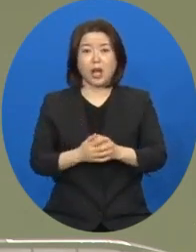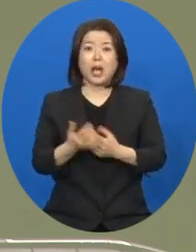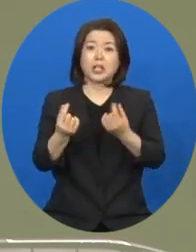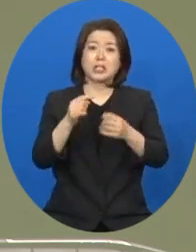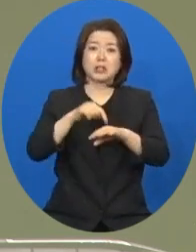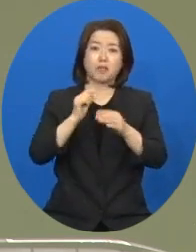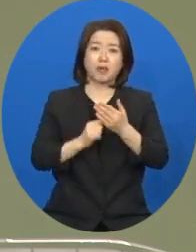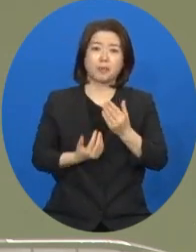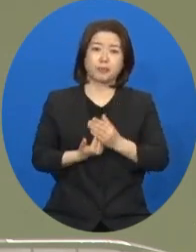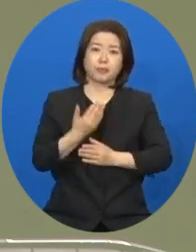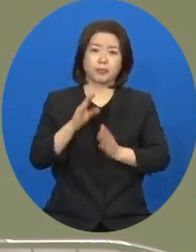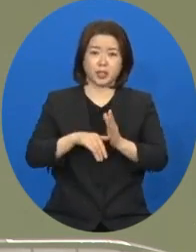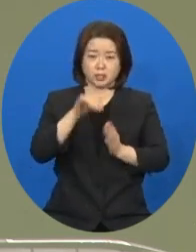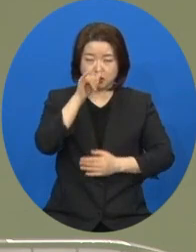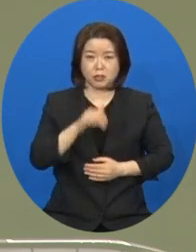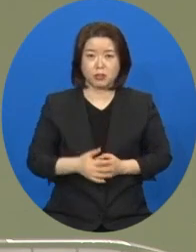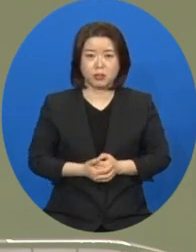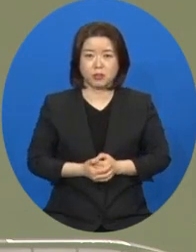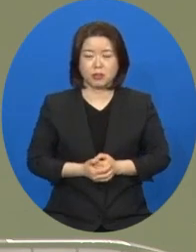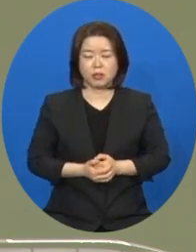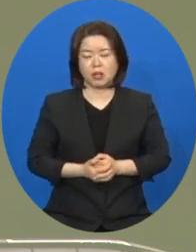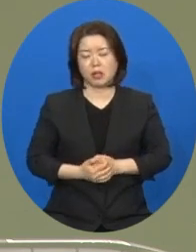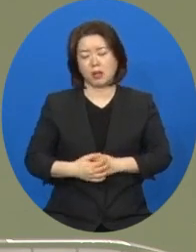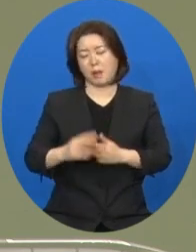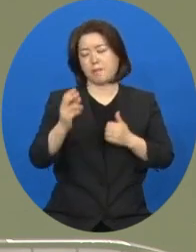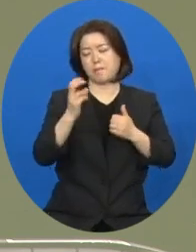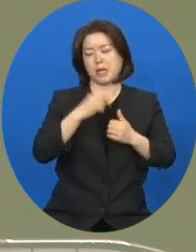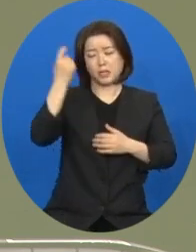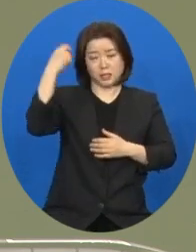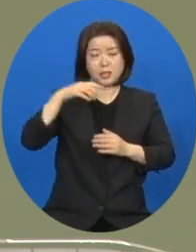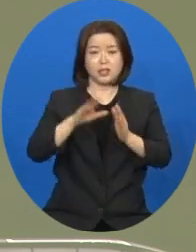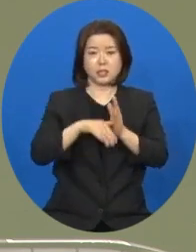마음이 들 때도 있어요. 배신감을 느낄 때도 있고